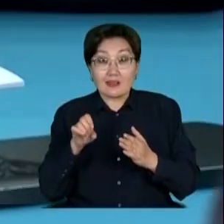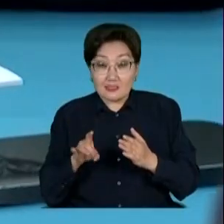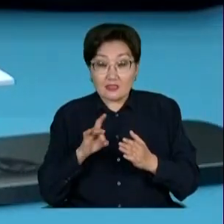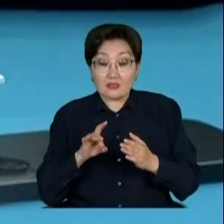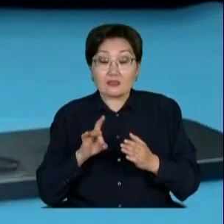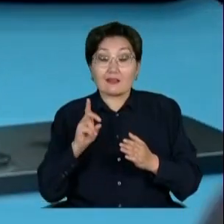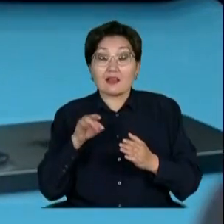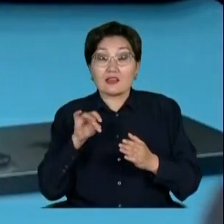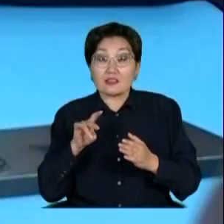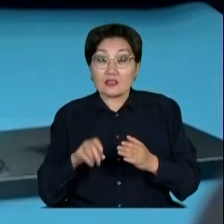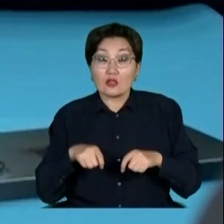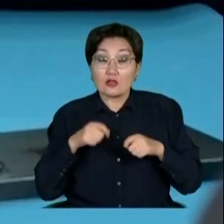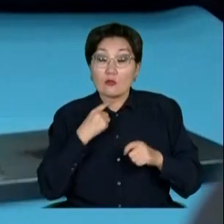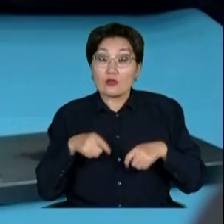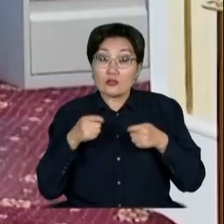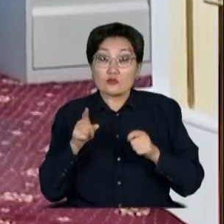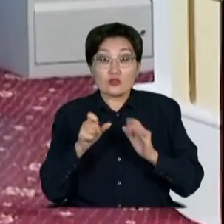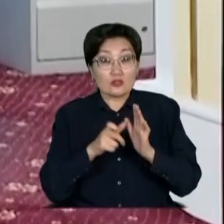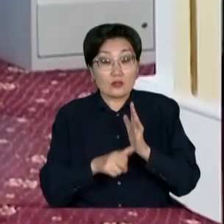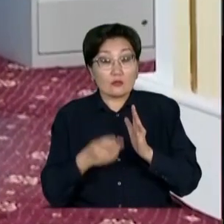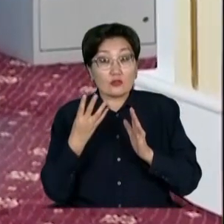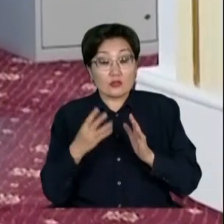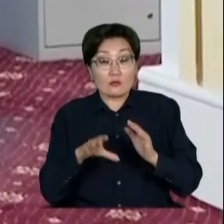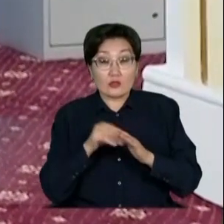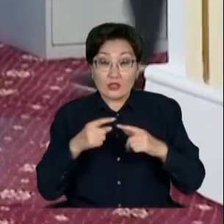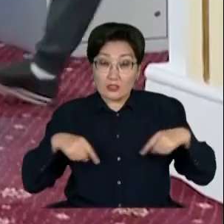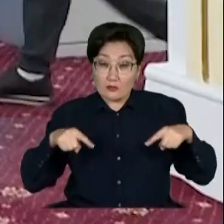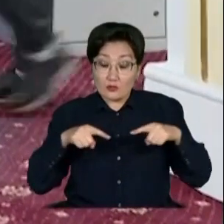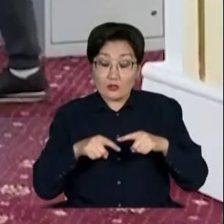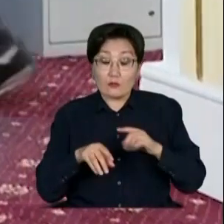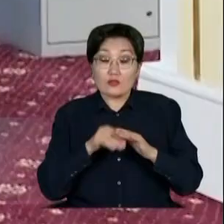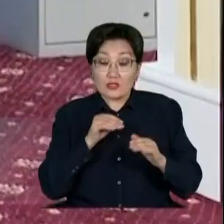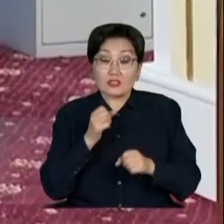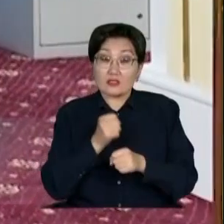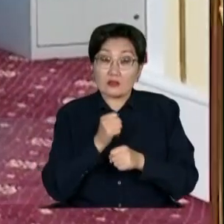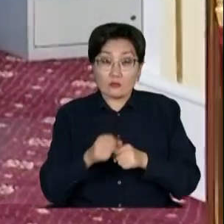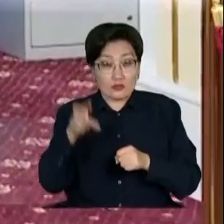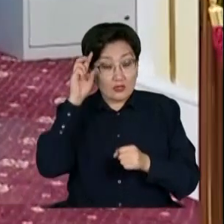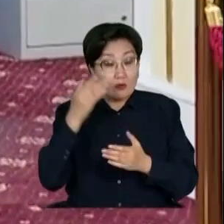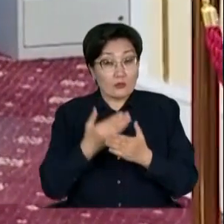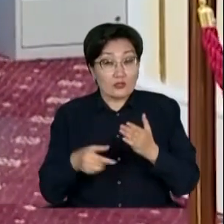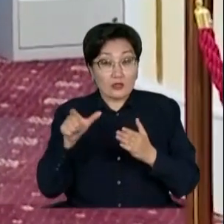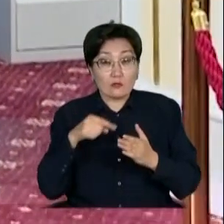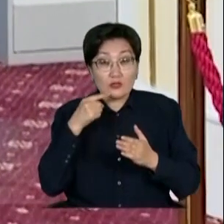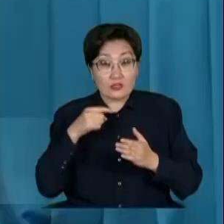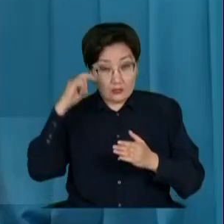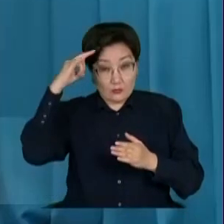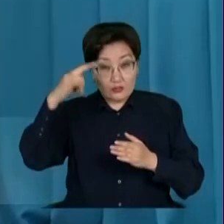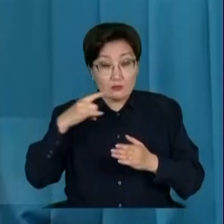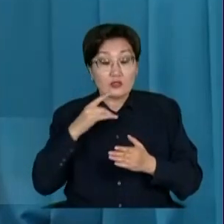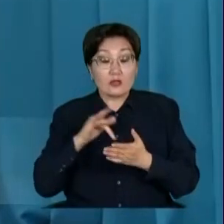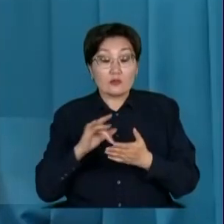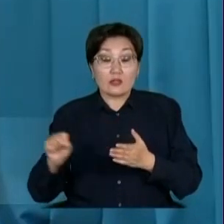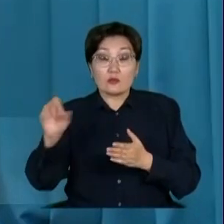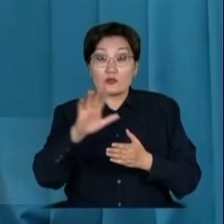берді. Ол Астанадағы номер 164-ші учаскеде өз таңдауын жасады. Мемлекеттік кеңесшінің сөзінше, Қазақстан ТМД мен Орталық